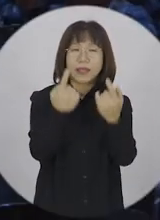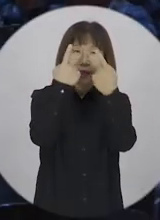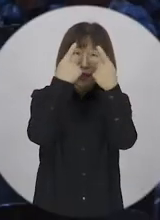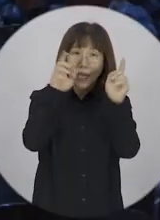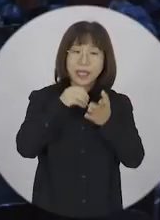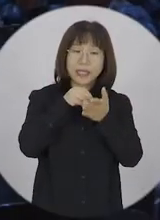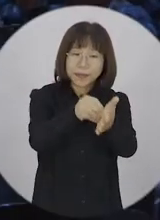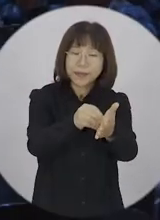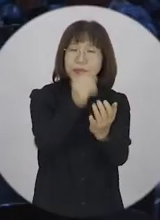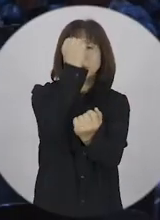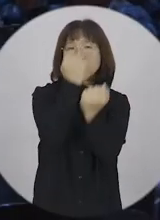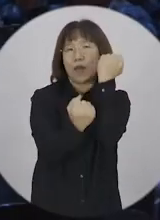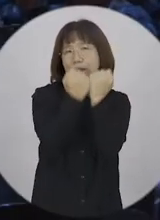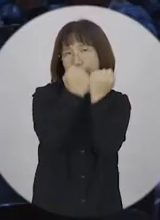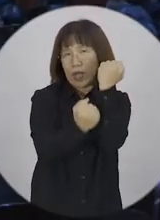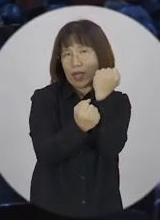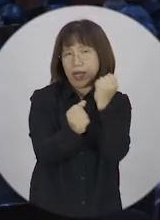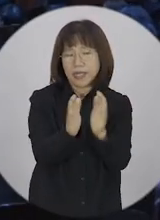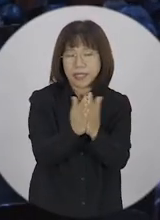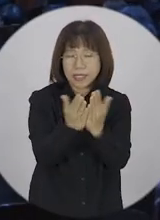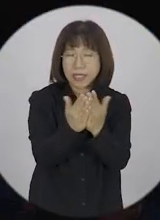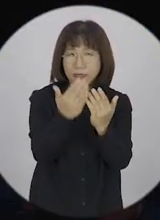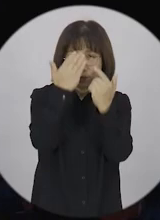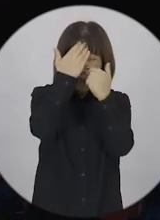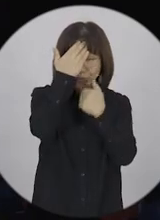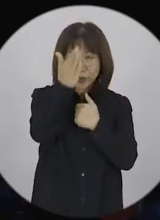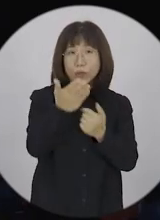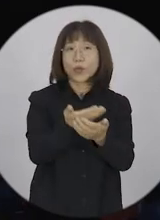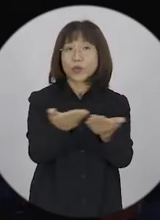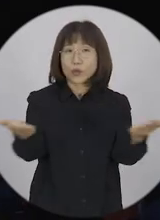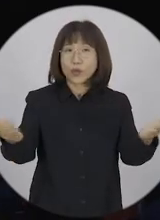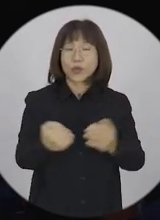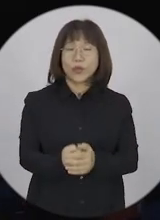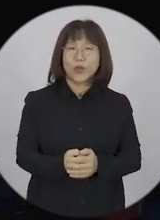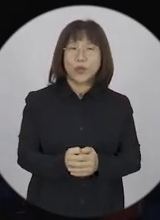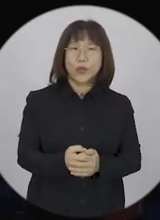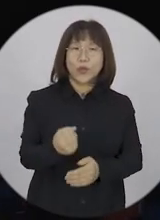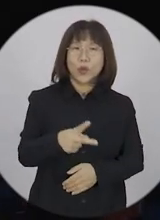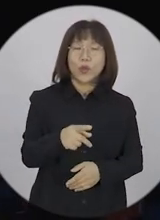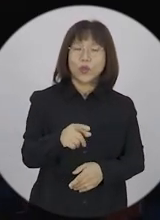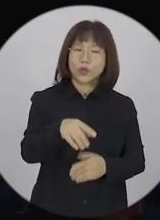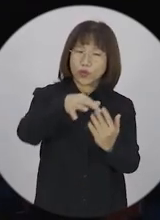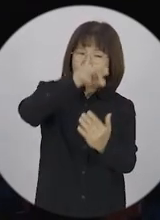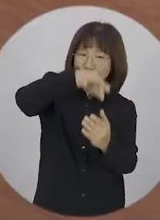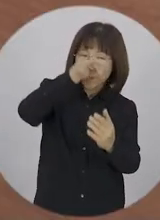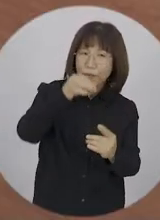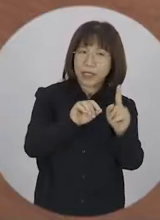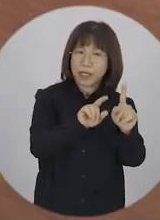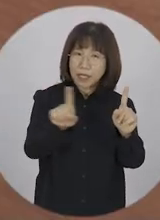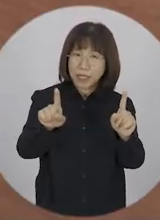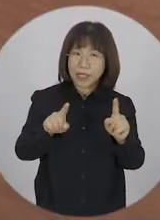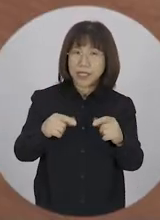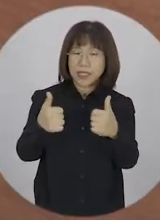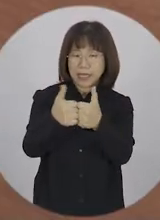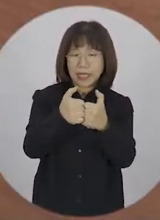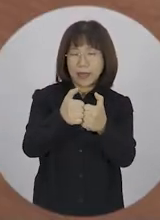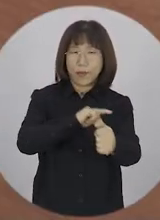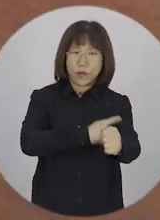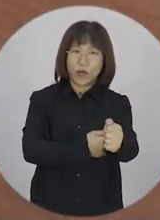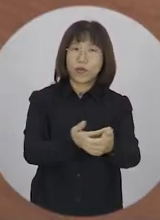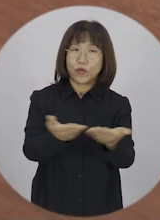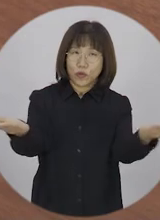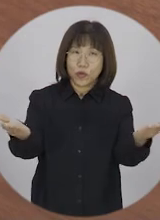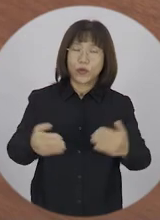한편 현장 참가자 전원에게는 대입설명회 의 핵심 자료집이 무료로 증정 되며 추첨을 통해 일대일 온라인